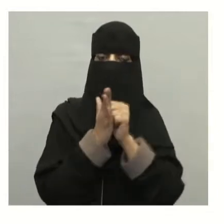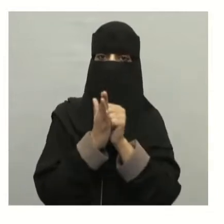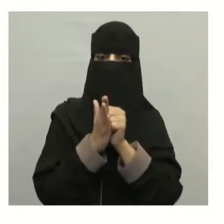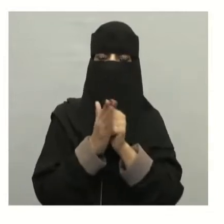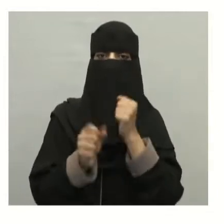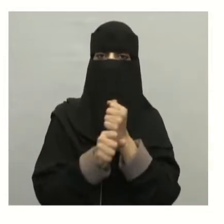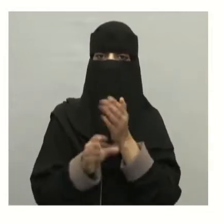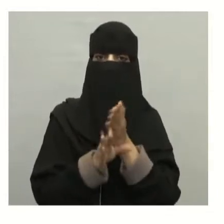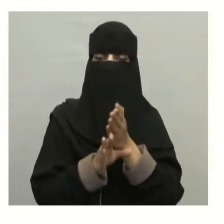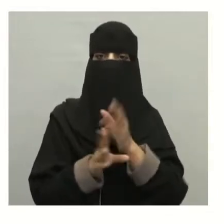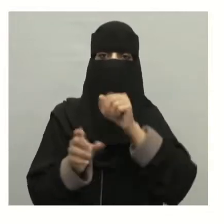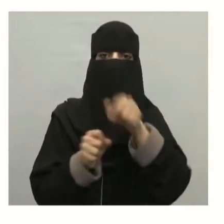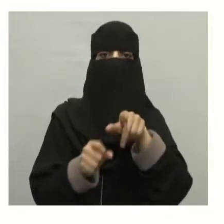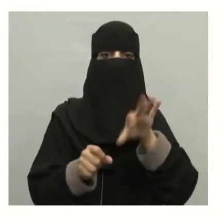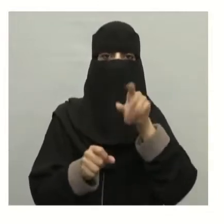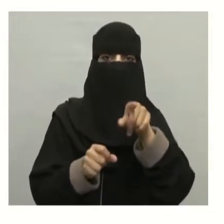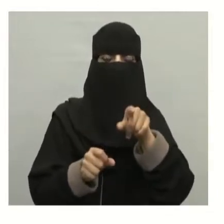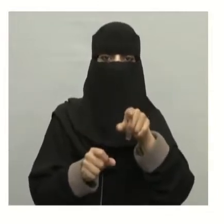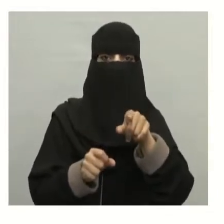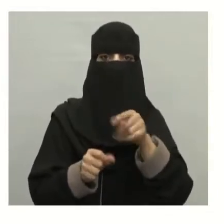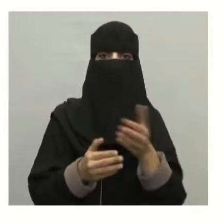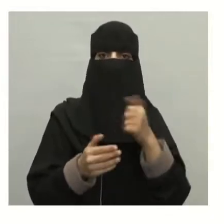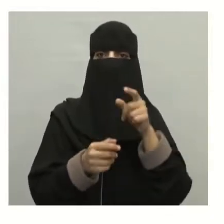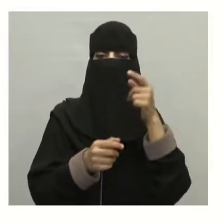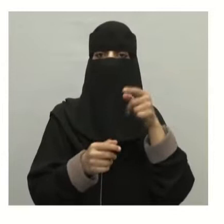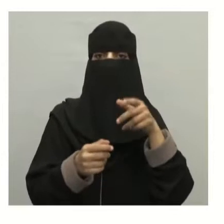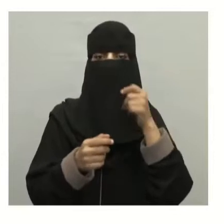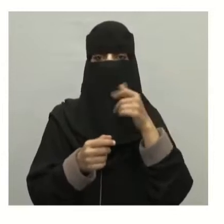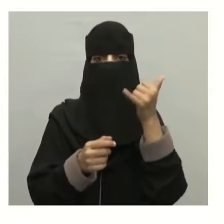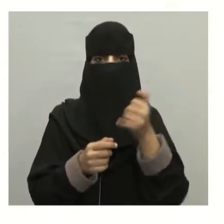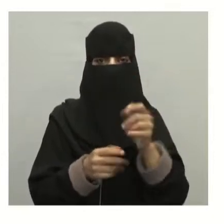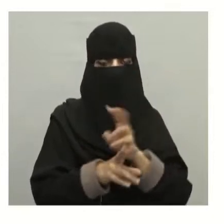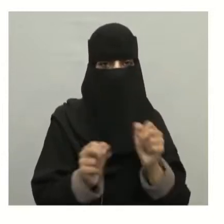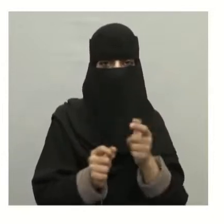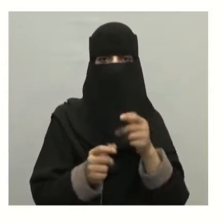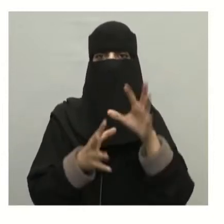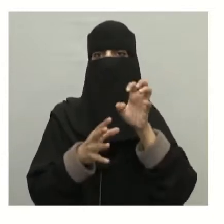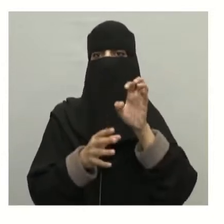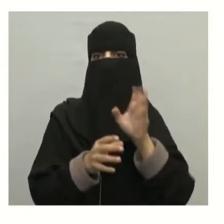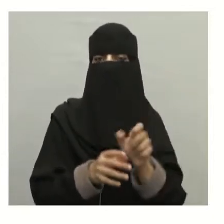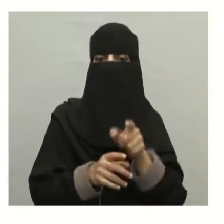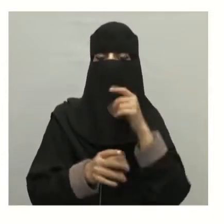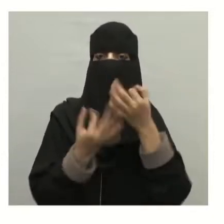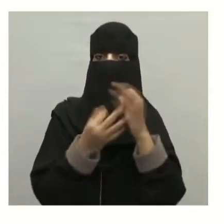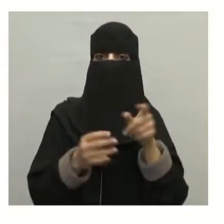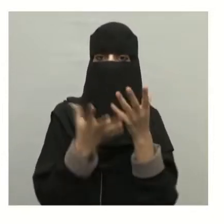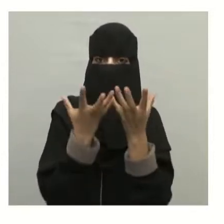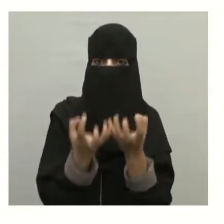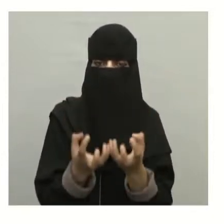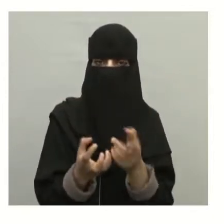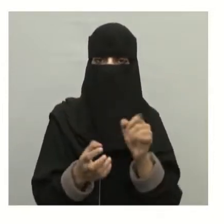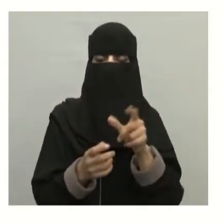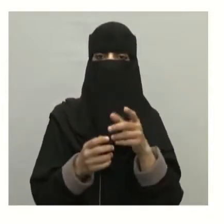بطريقة لا يتم فيها قتل الجراثيم بشكل كلي، ولكن التقليل